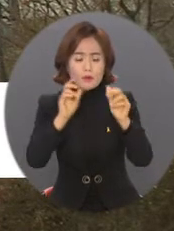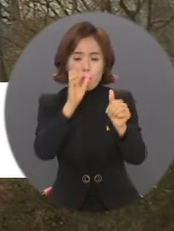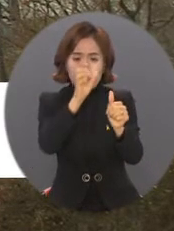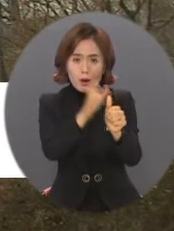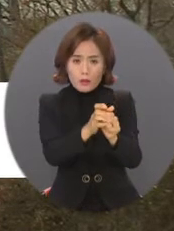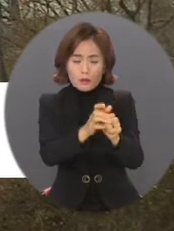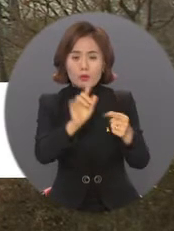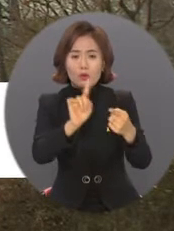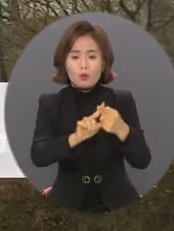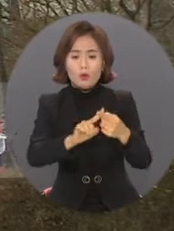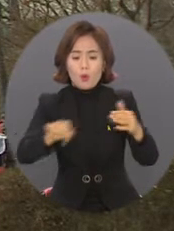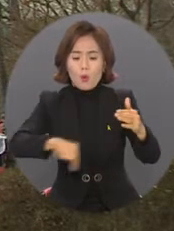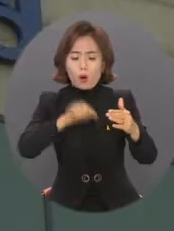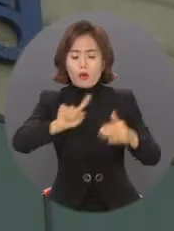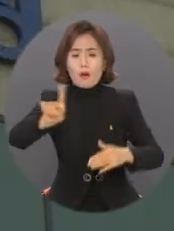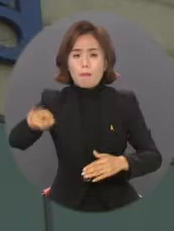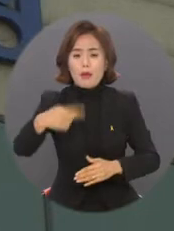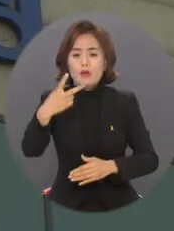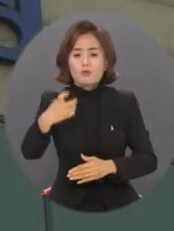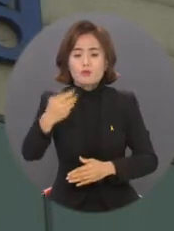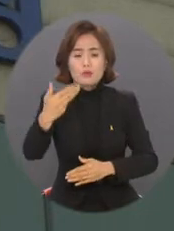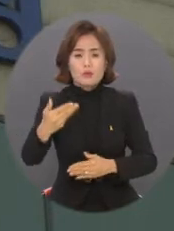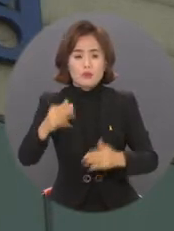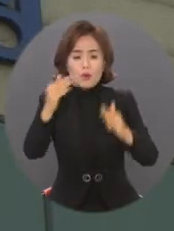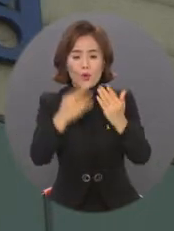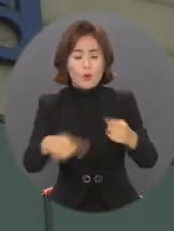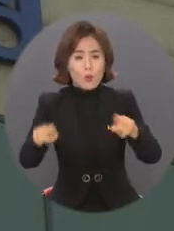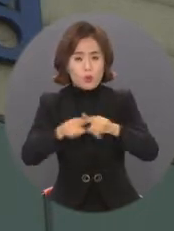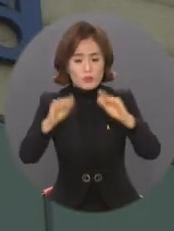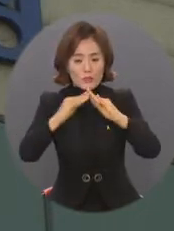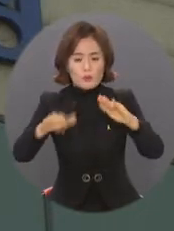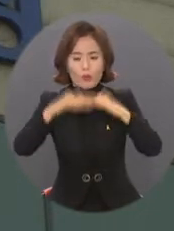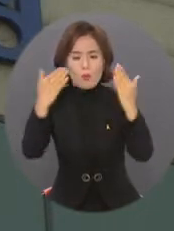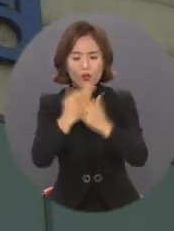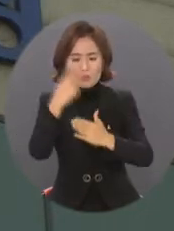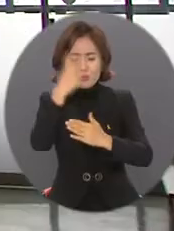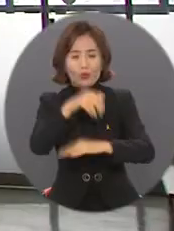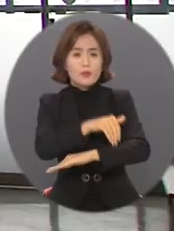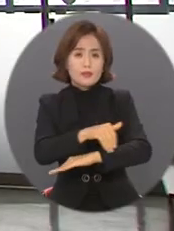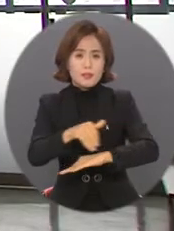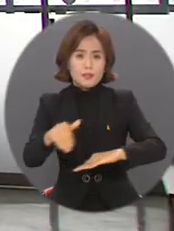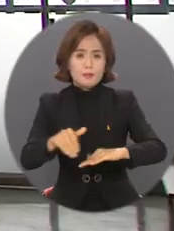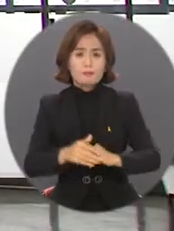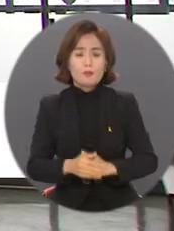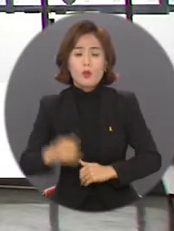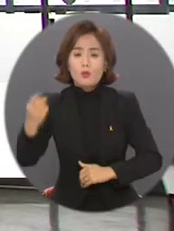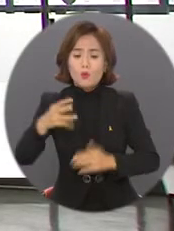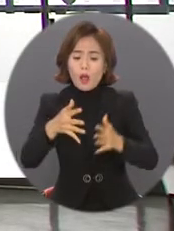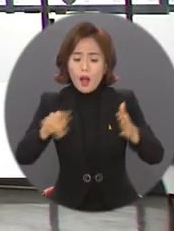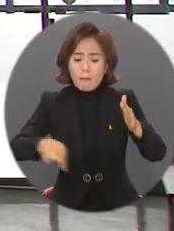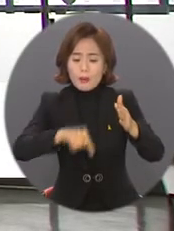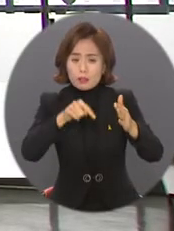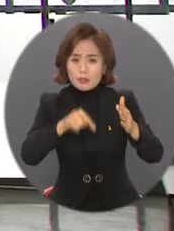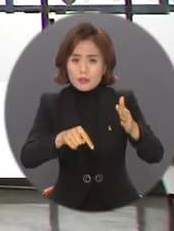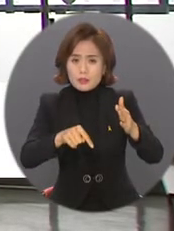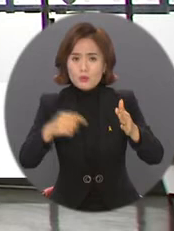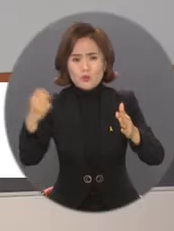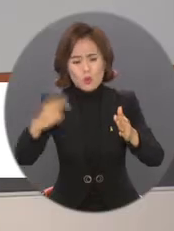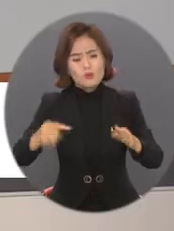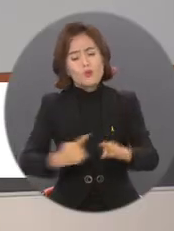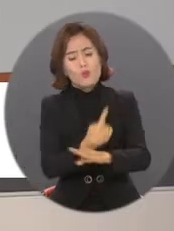관리를 맡은 관내 100 28개 공동주택을 전수조사 하기로 했습니다 또 이 아파트 뿐만 아니라